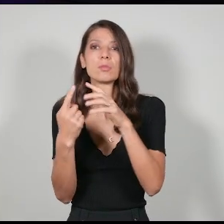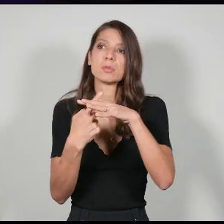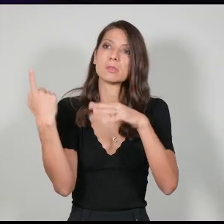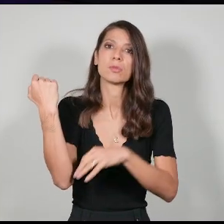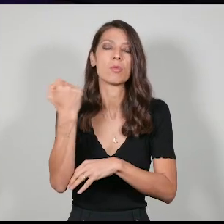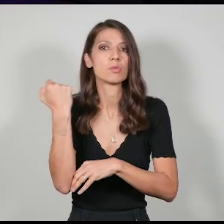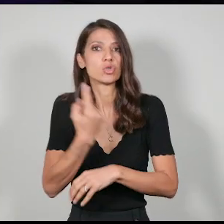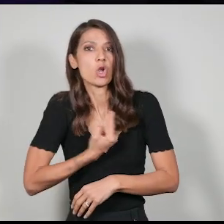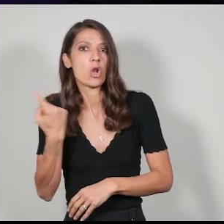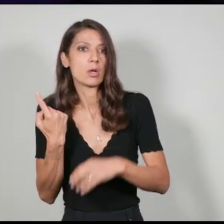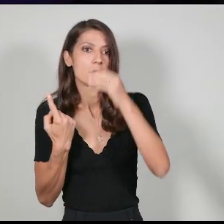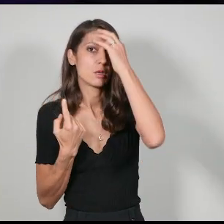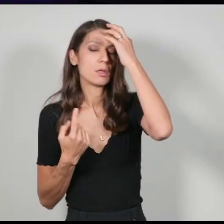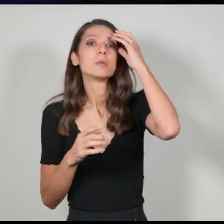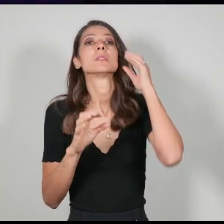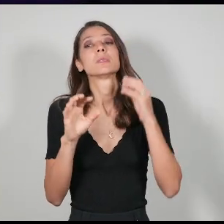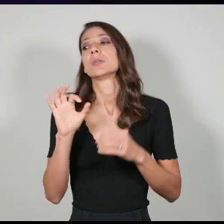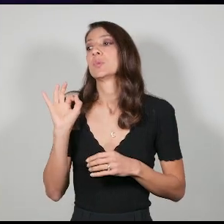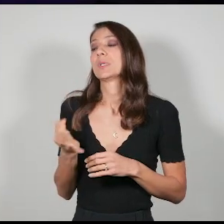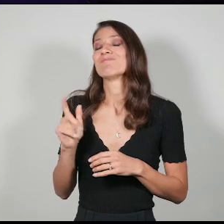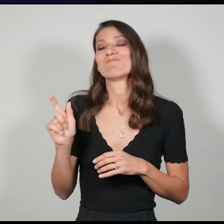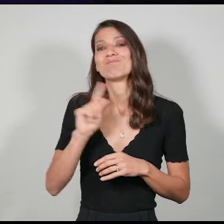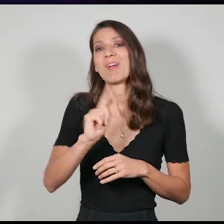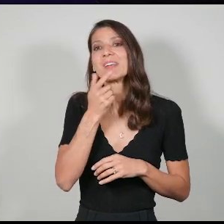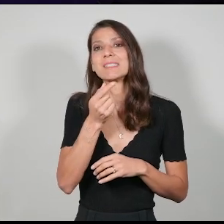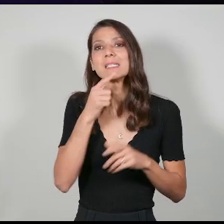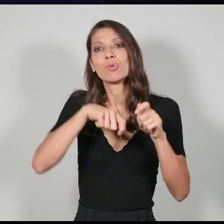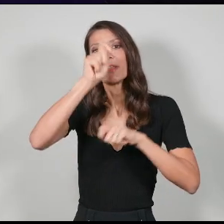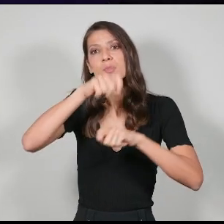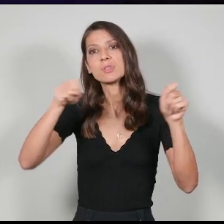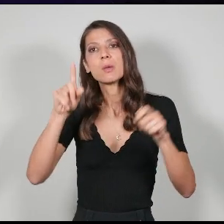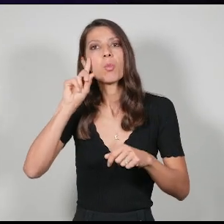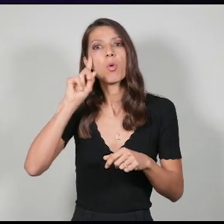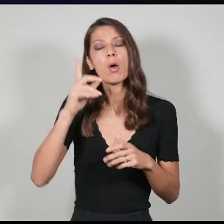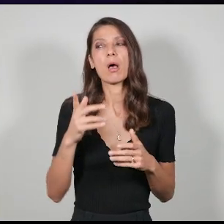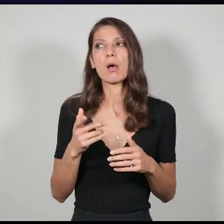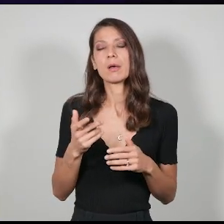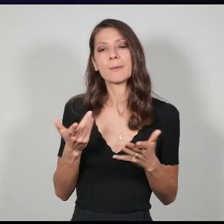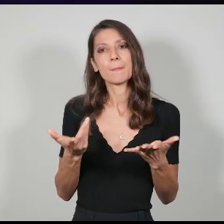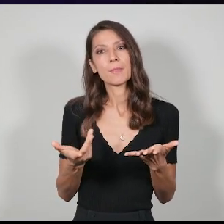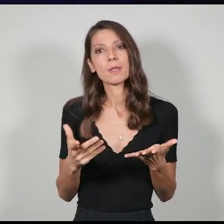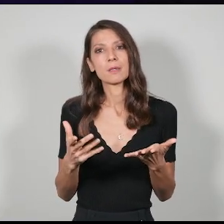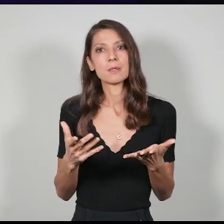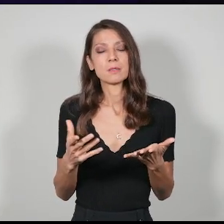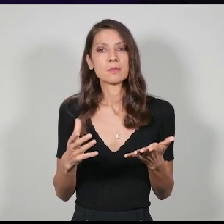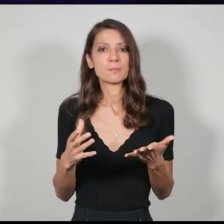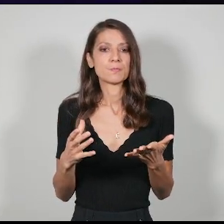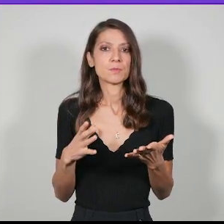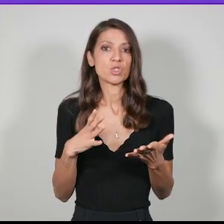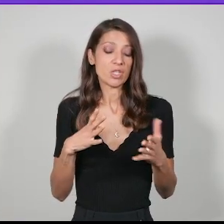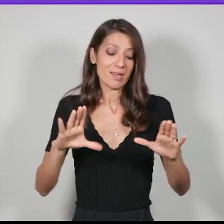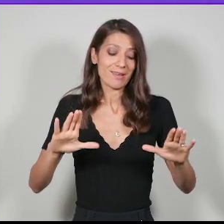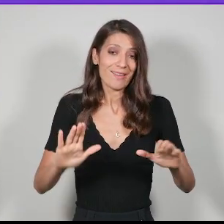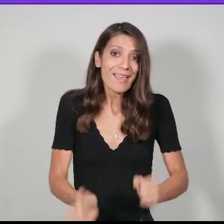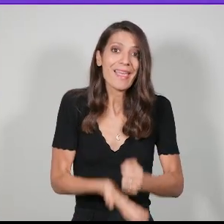Alors ça, c'est pas évident, effectivement, parce que, vous l'avez dit, déjà, il y a un socle d'aide qui est